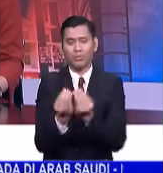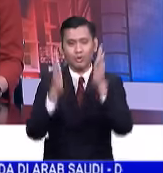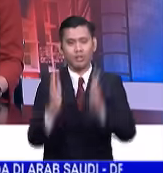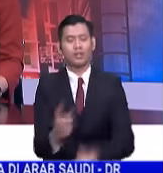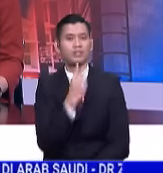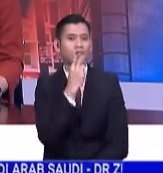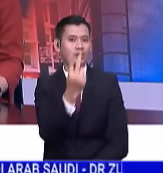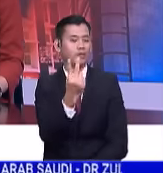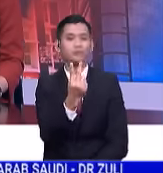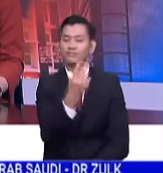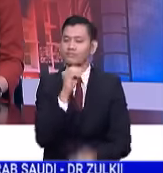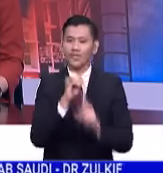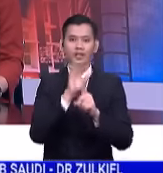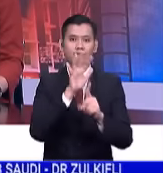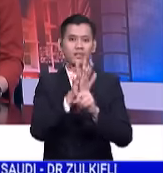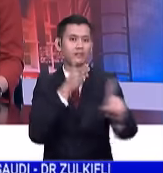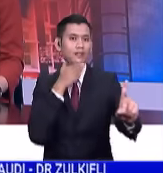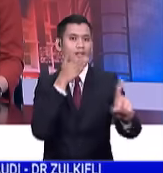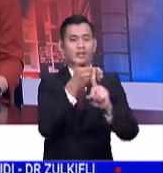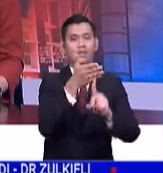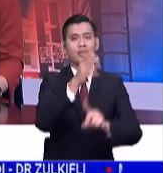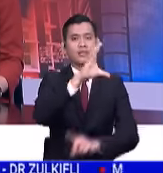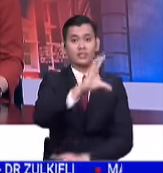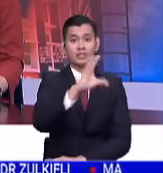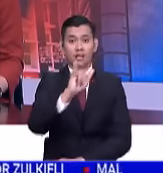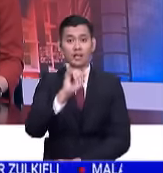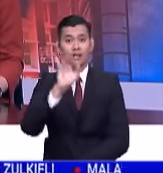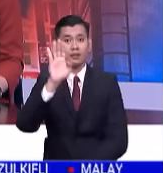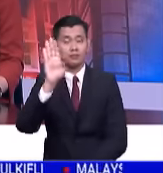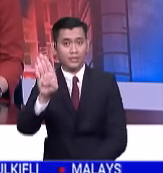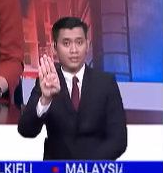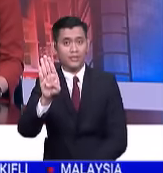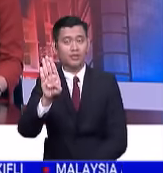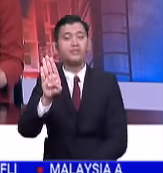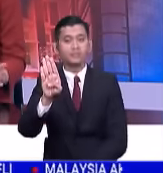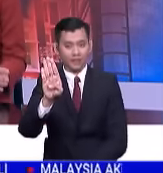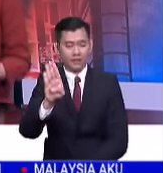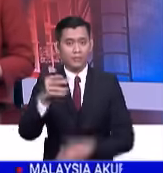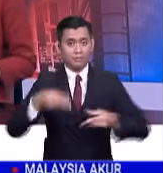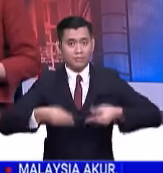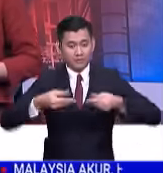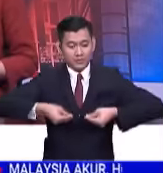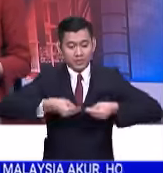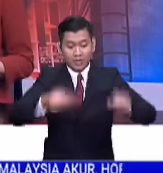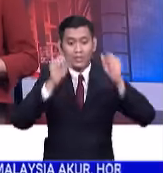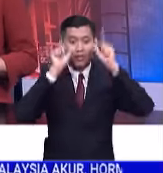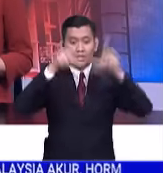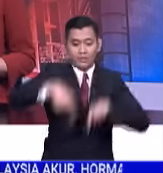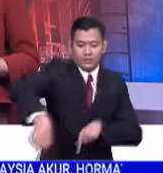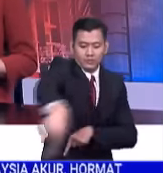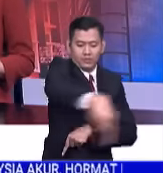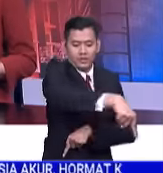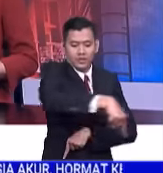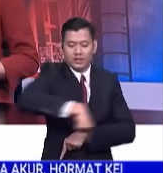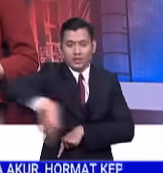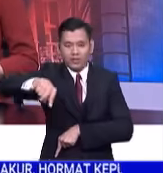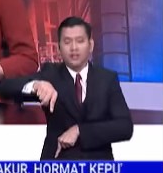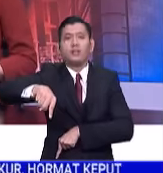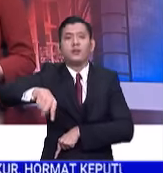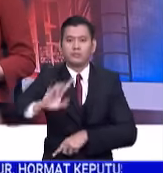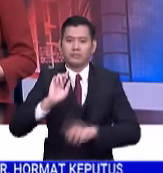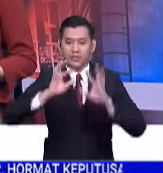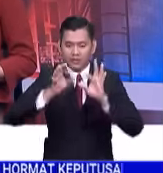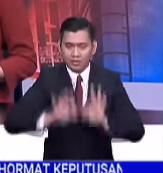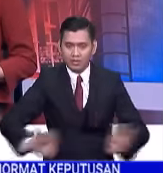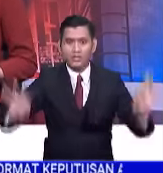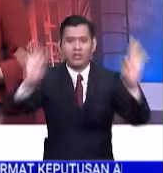cerminan keberkesanan hala tuju CIB dalam memberi kesedaran kepada masyarakat betapa seriusnya situasi pandemik COVID-19